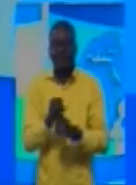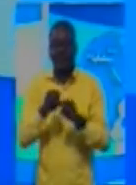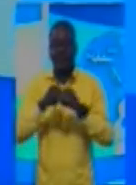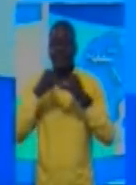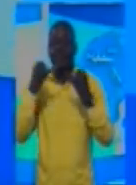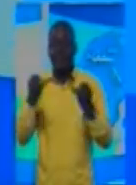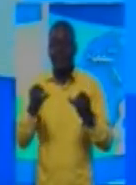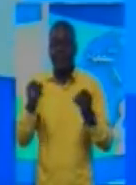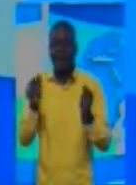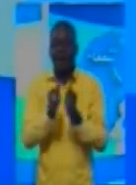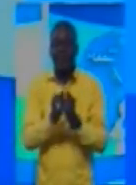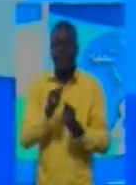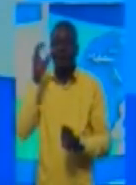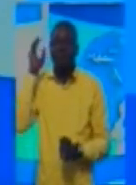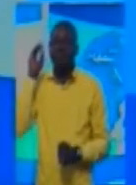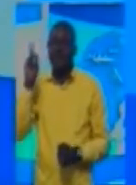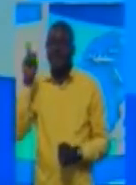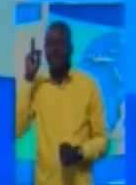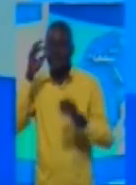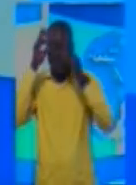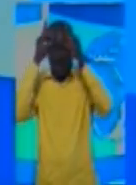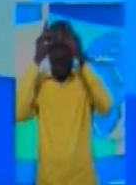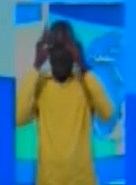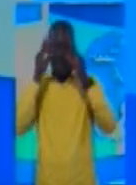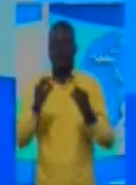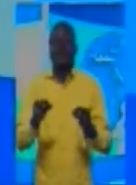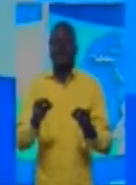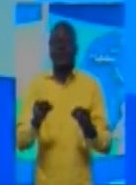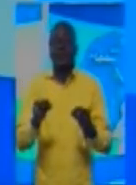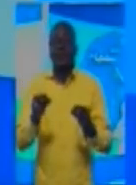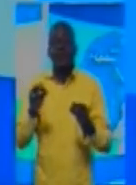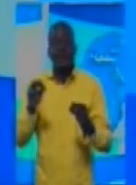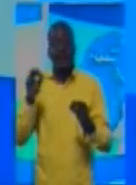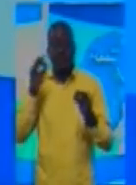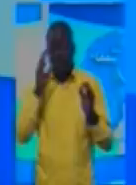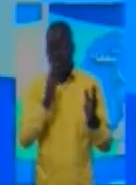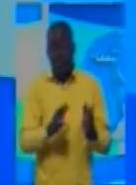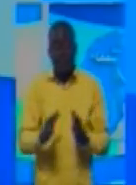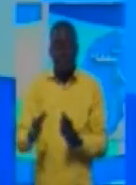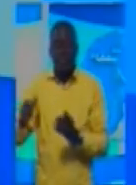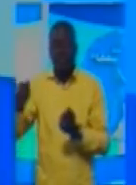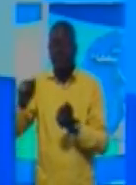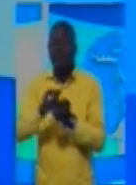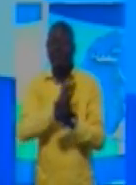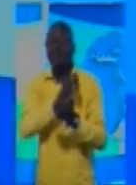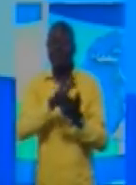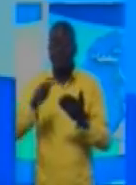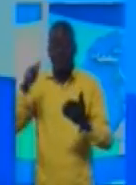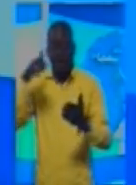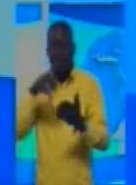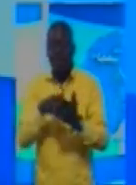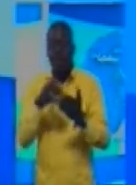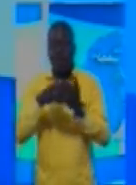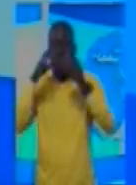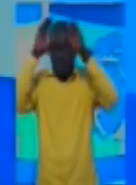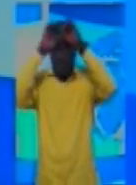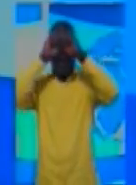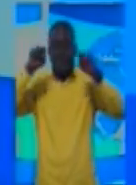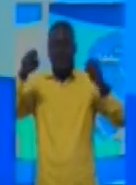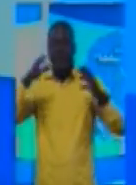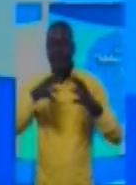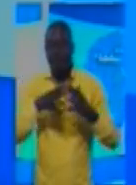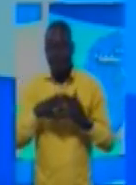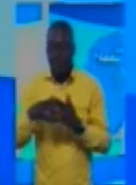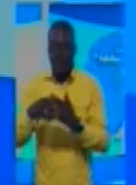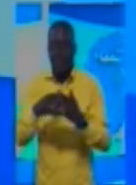journal avec les démocrates qui décident de lancer une procédure de destitution contre Donald Trump. Le